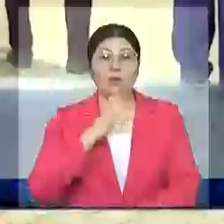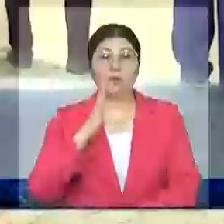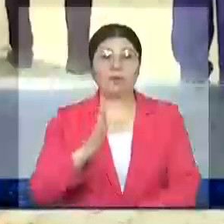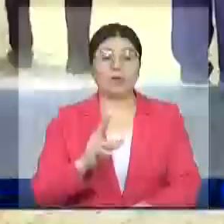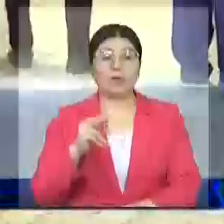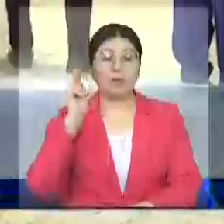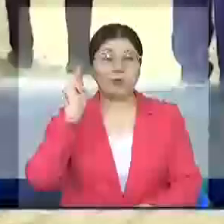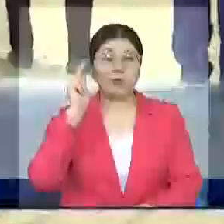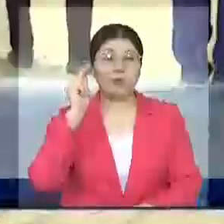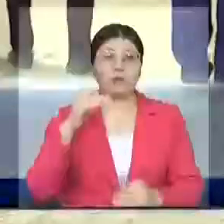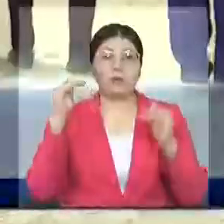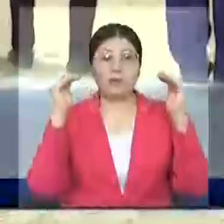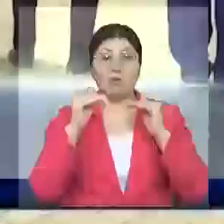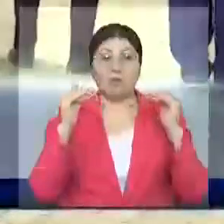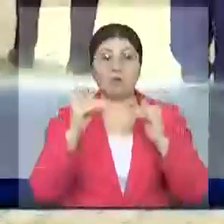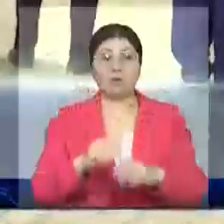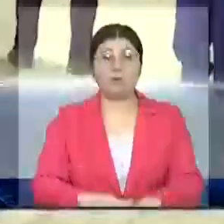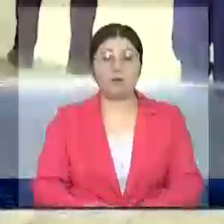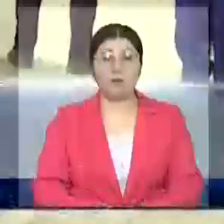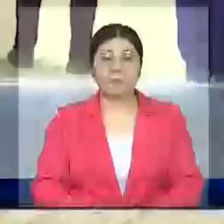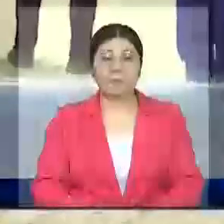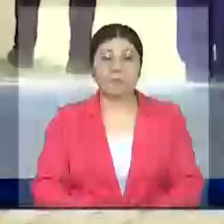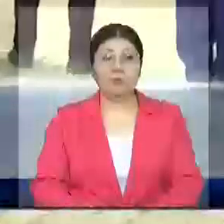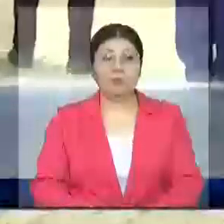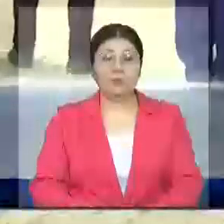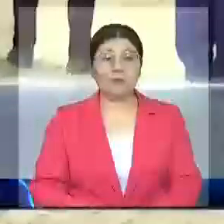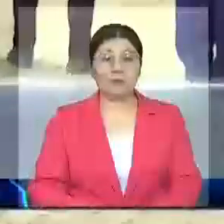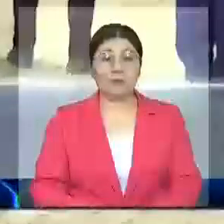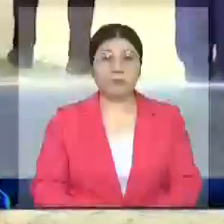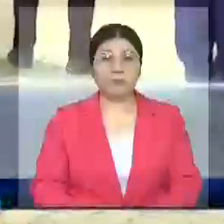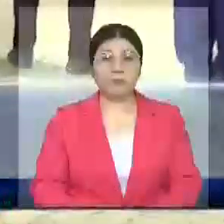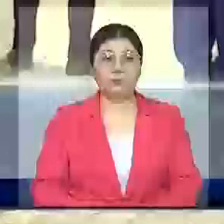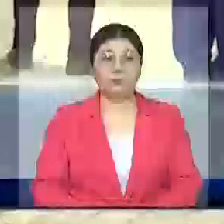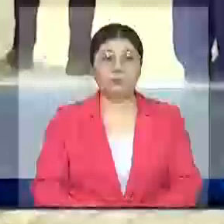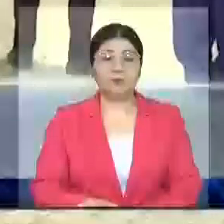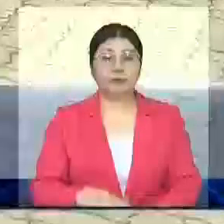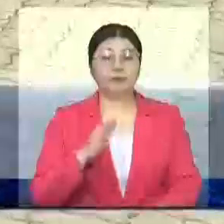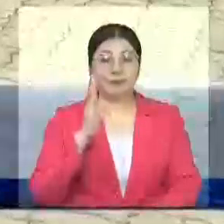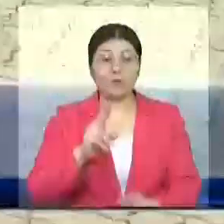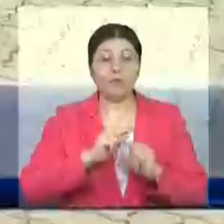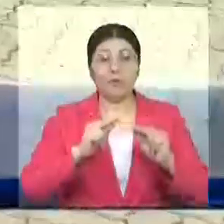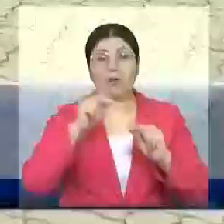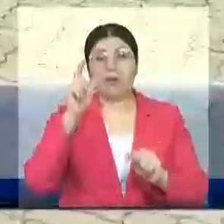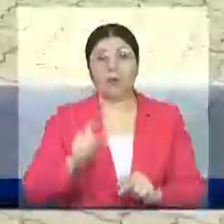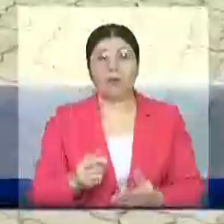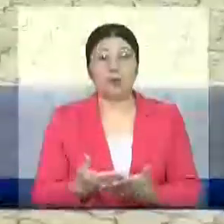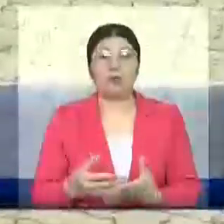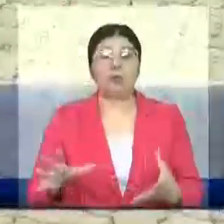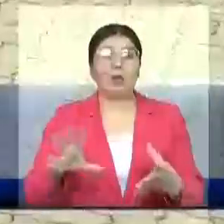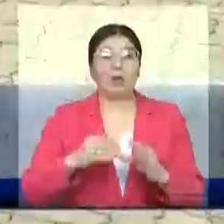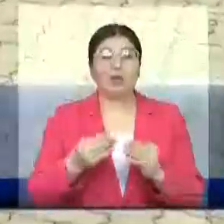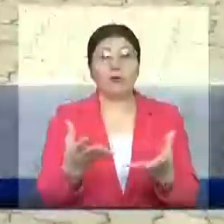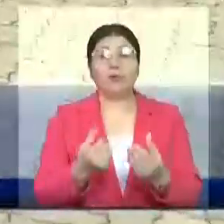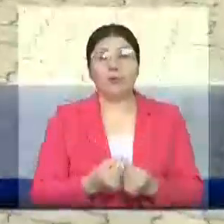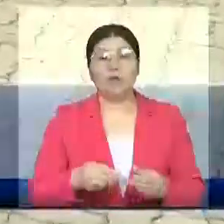иним университет женской педагогический университет и учить детей стать педагогом всего удостоверение личности получили